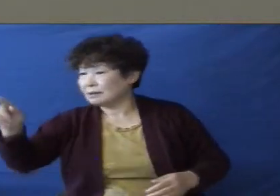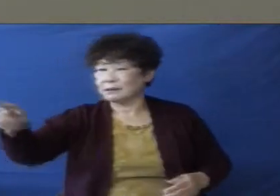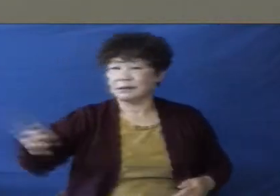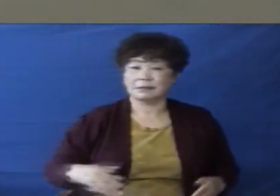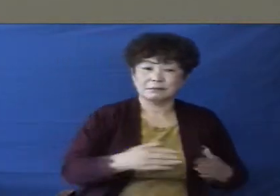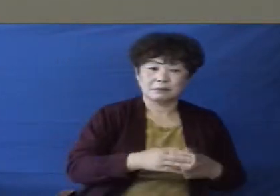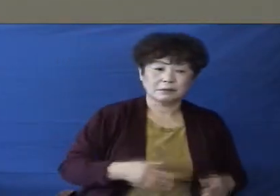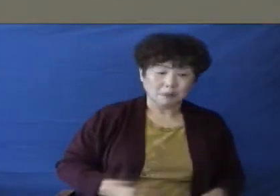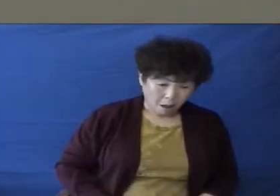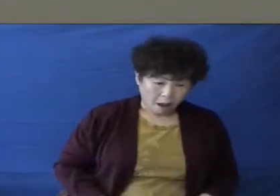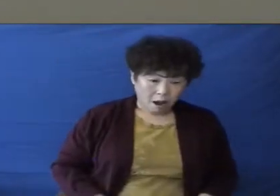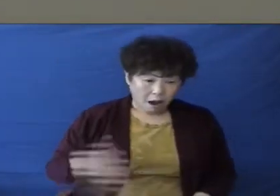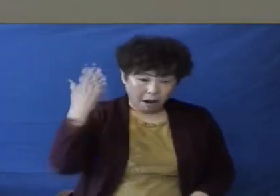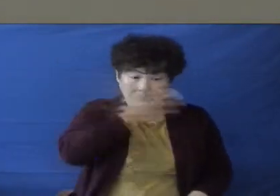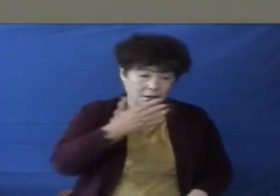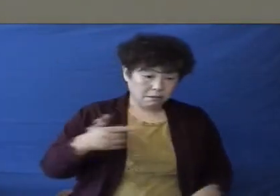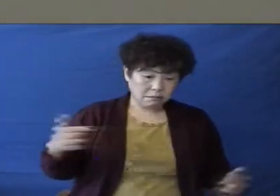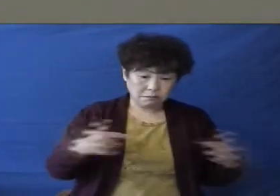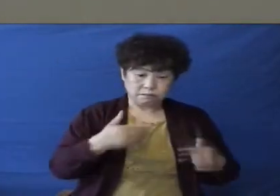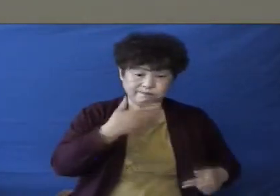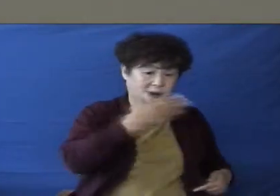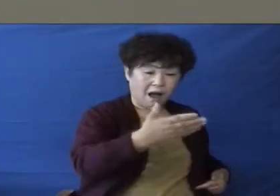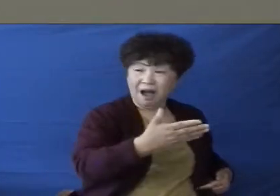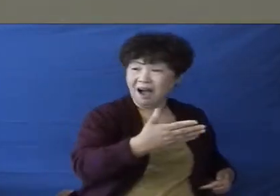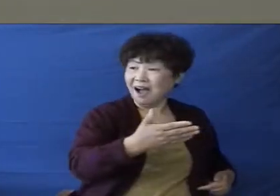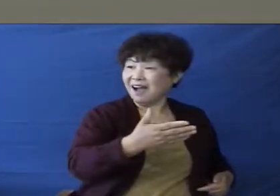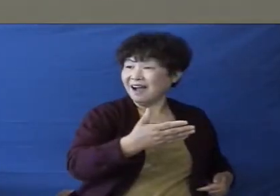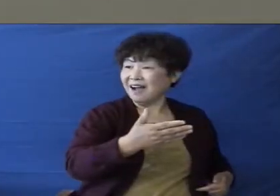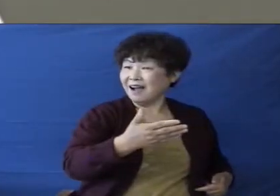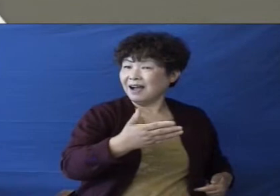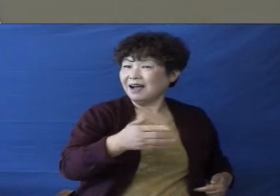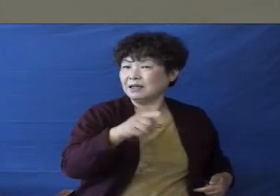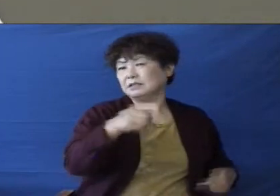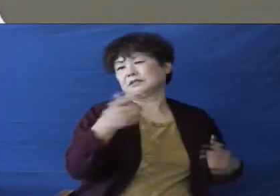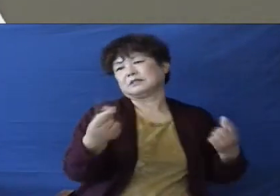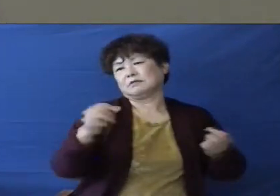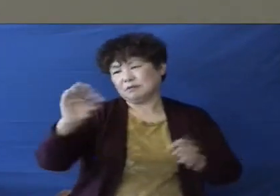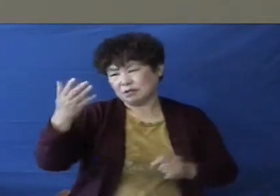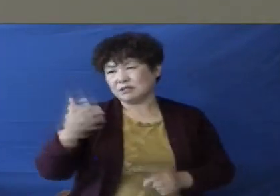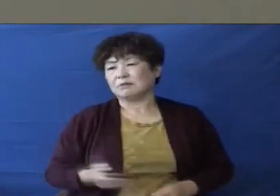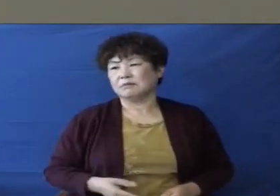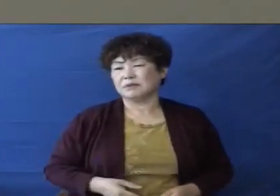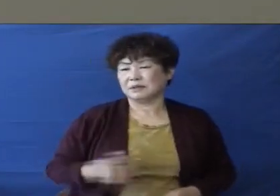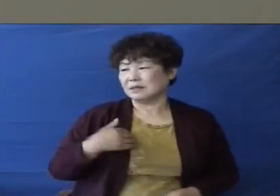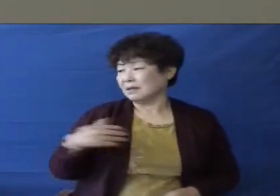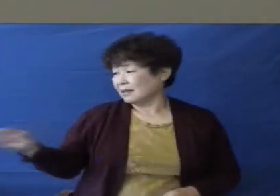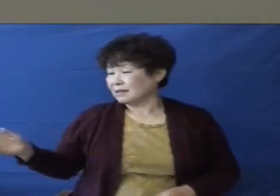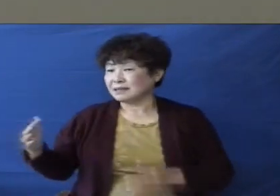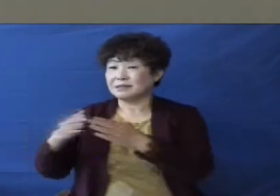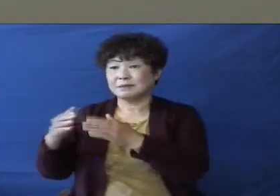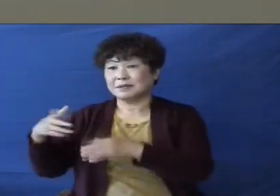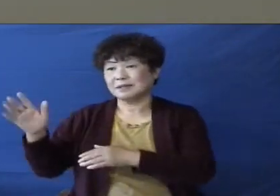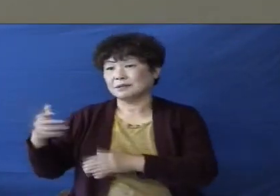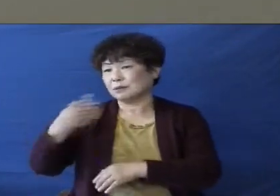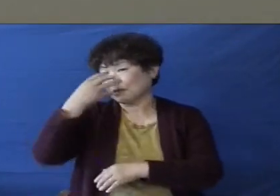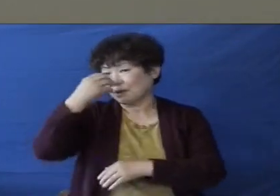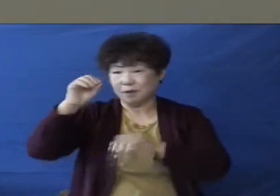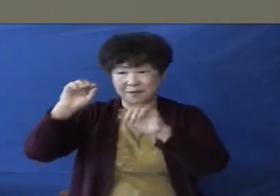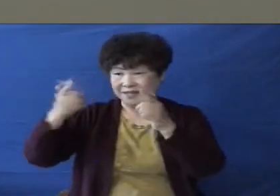해 주시죠 언어 이 여인을 보고 한번 들어가보겠습니다 오늘 이 여인을 보니까 귀신 때문에